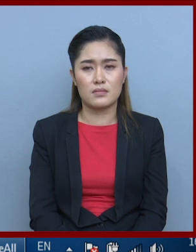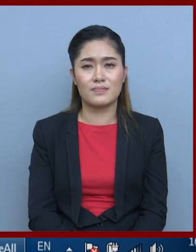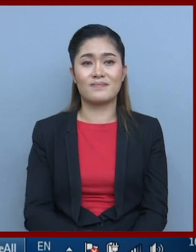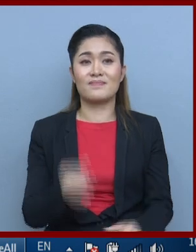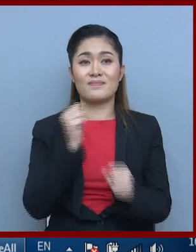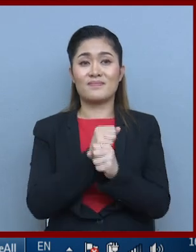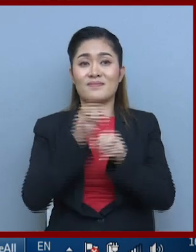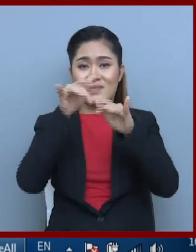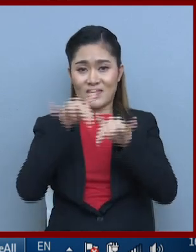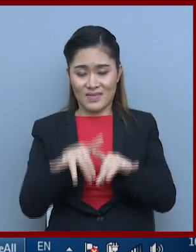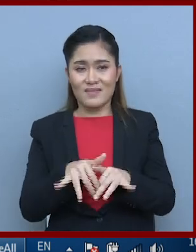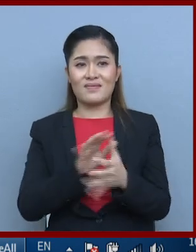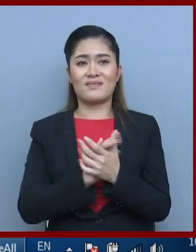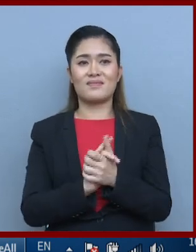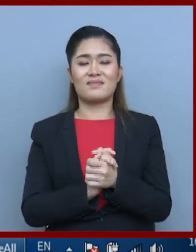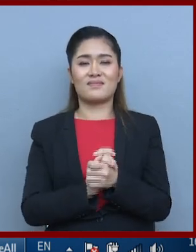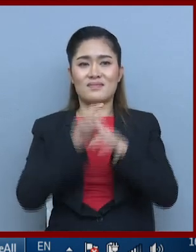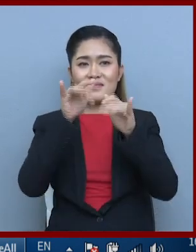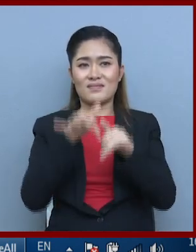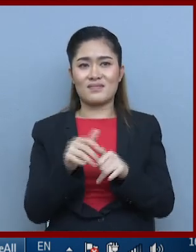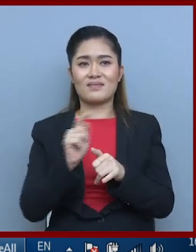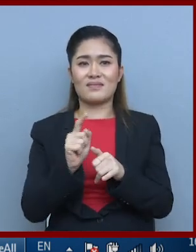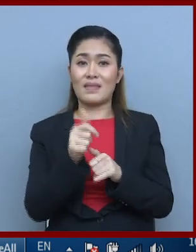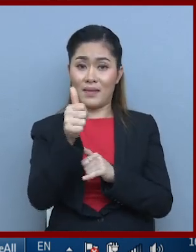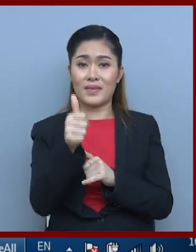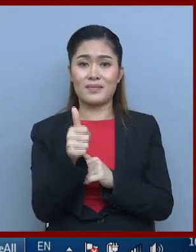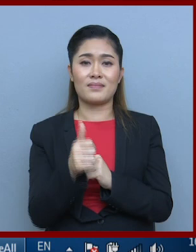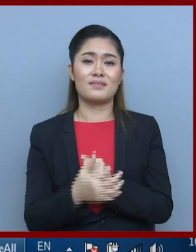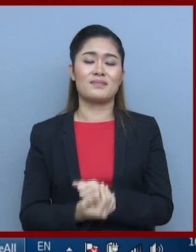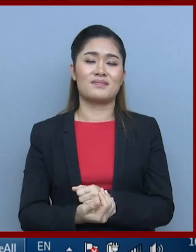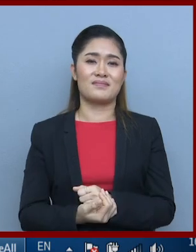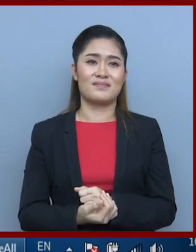อ้าวกรอกตัวเลขด้วยนะว่าได้นั้นไหม